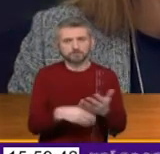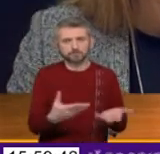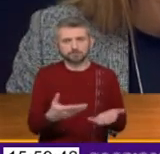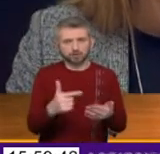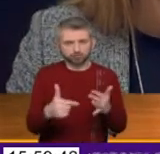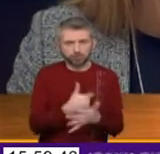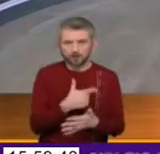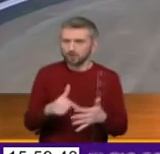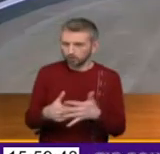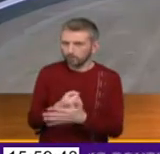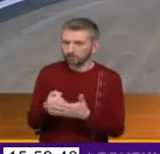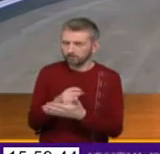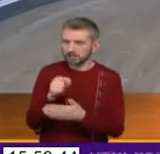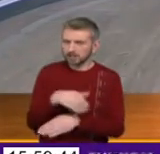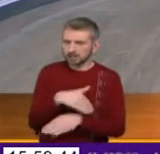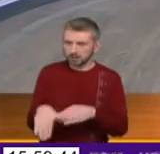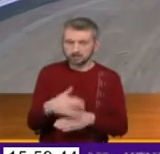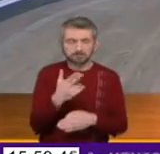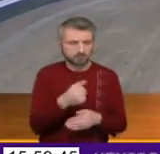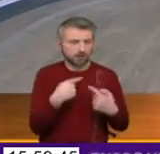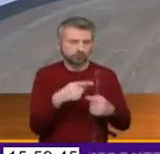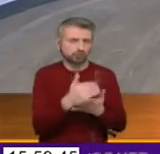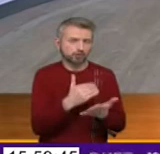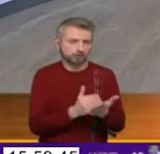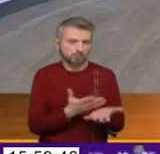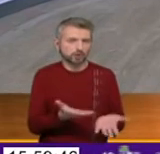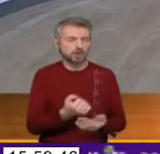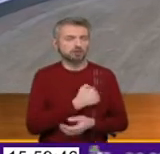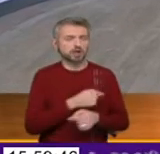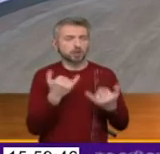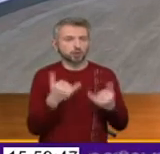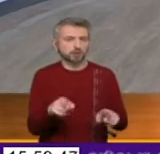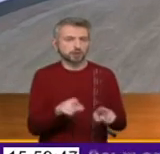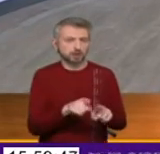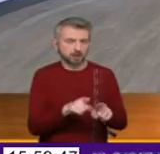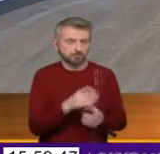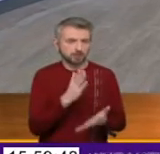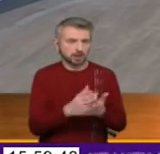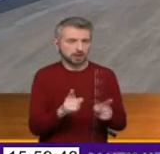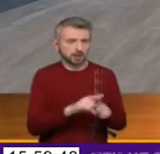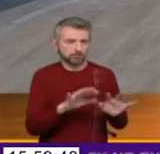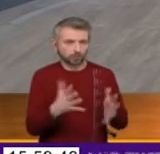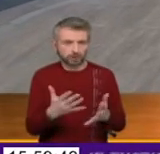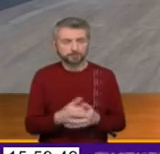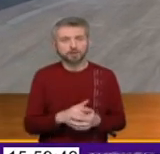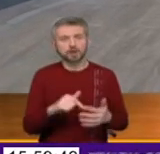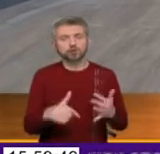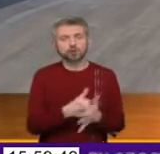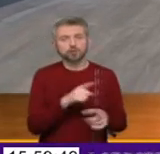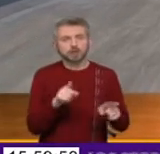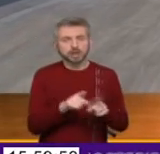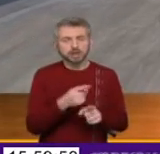ви знову вибиваєте ці адреси заново? Так, іншою програмою. На жаль, на сьогодні це така історія. Знову ж таки,